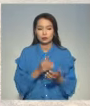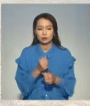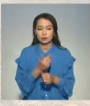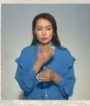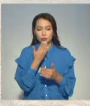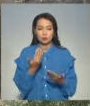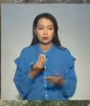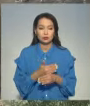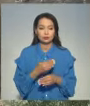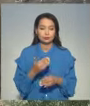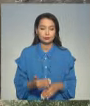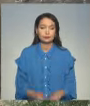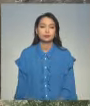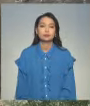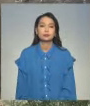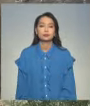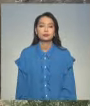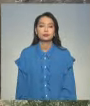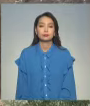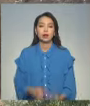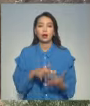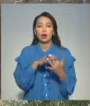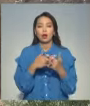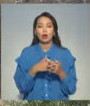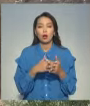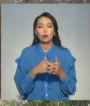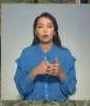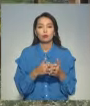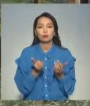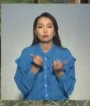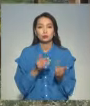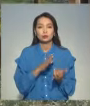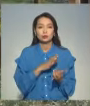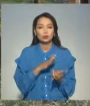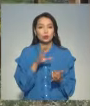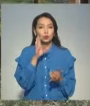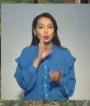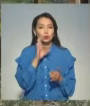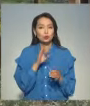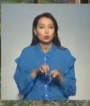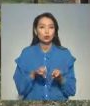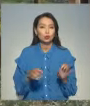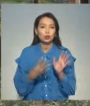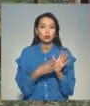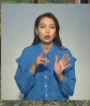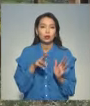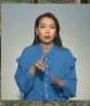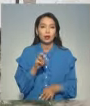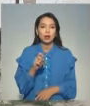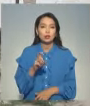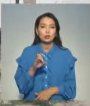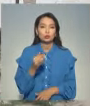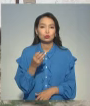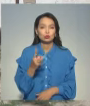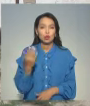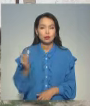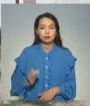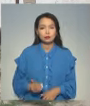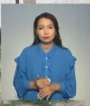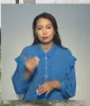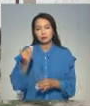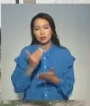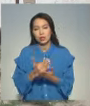беруін сұраймыз біз. Ауылға тартылғалы отырған су құбырының 9 шақырымы қаз су шар кәсіпкерлігінің жеке меншігінде, ал